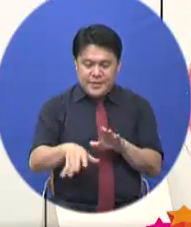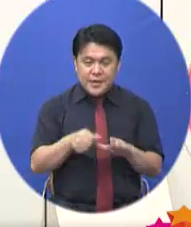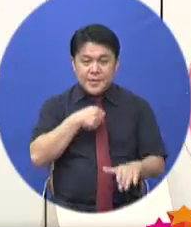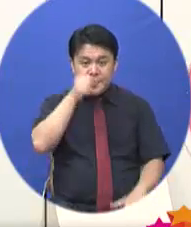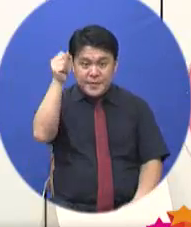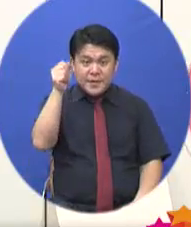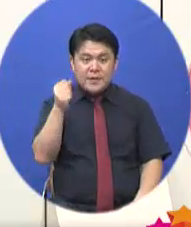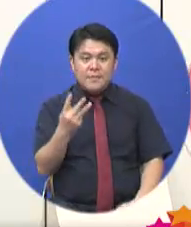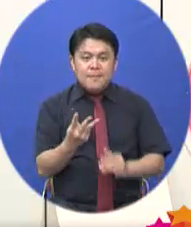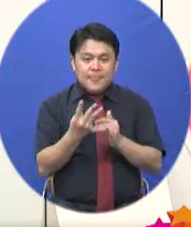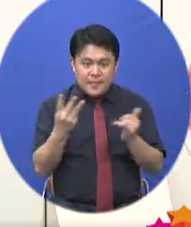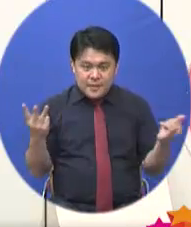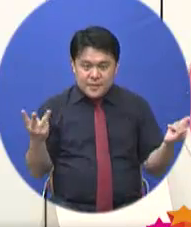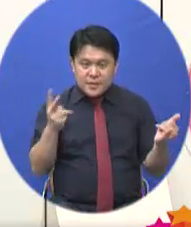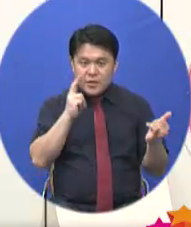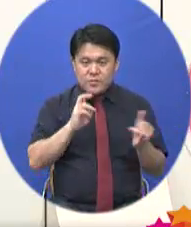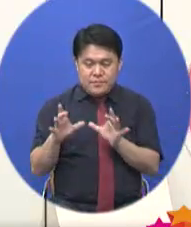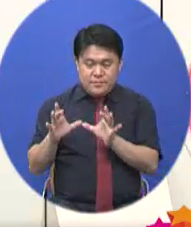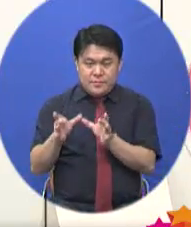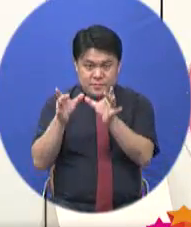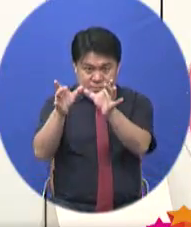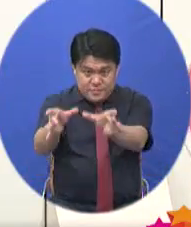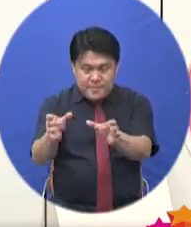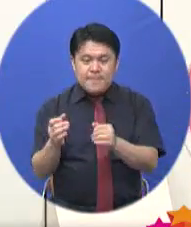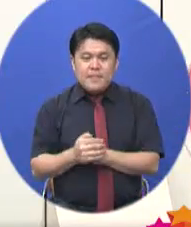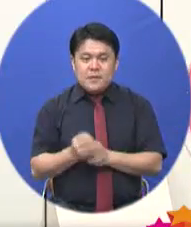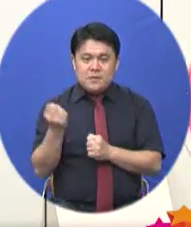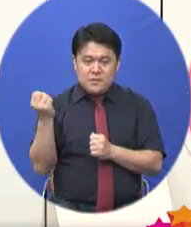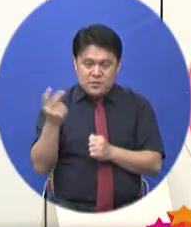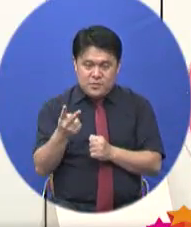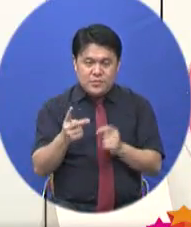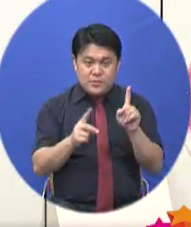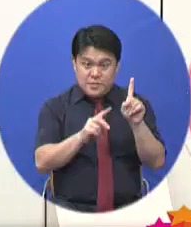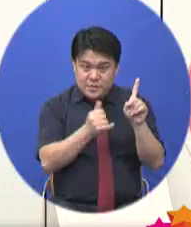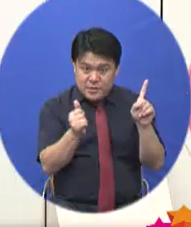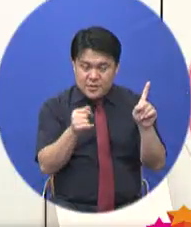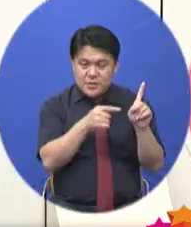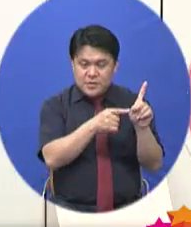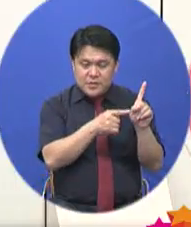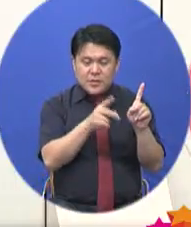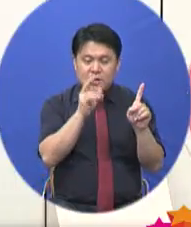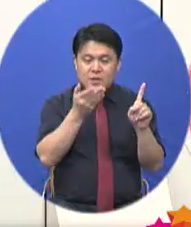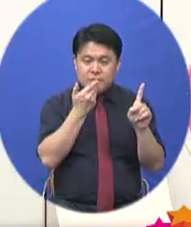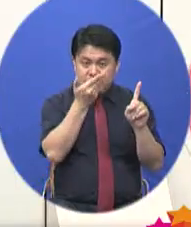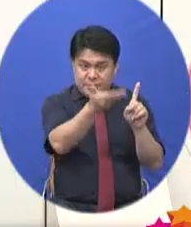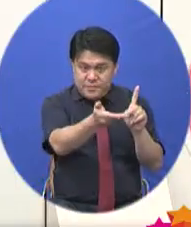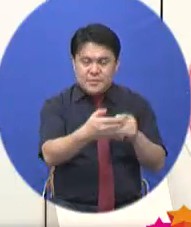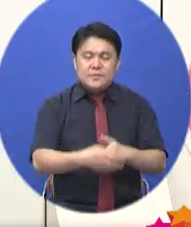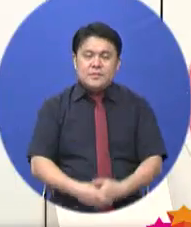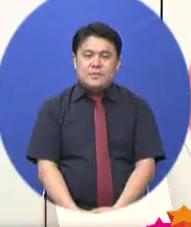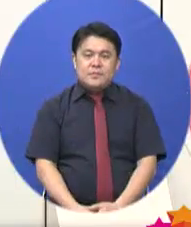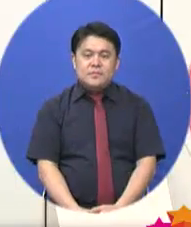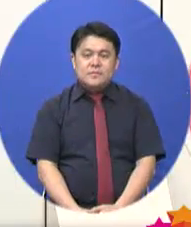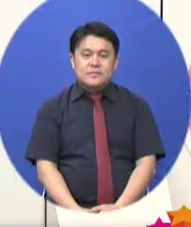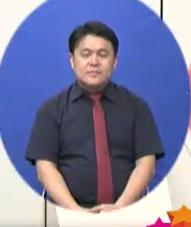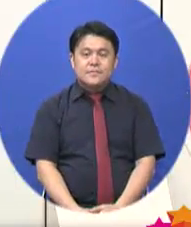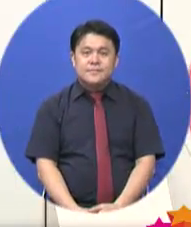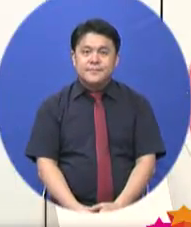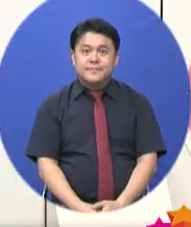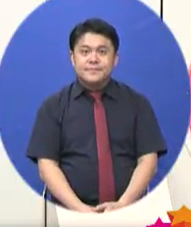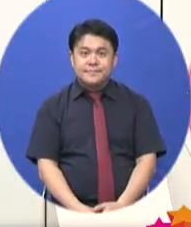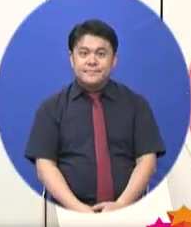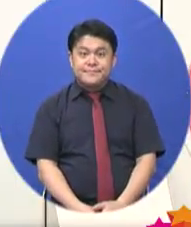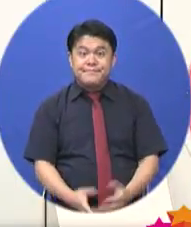통해서 세 분께는 MC들의 사인 CD, 한 분께는 즉석 식품을 보내드리도록